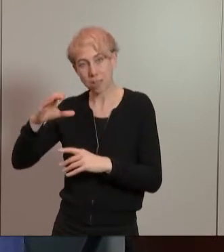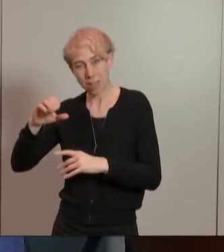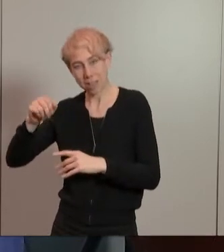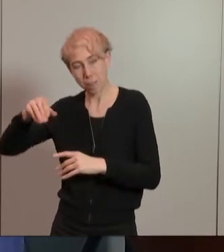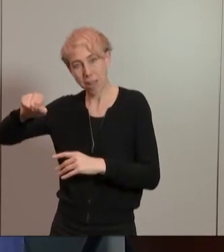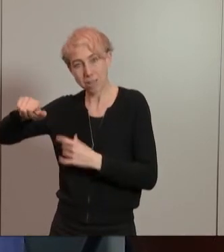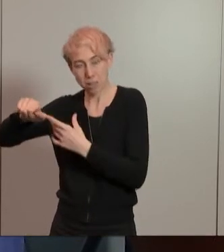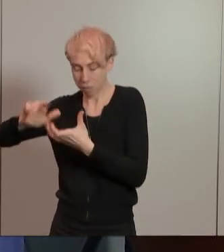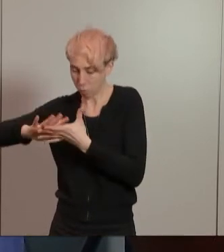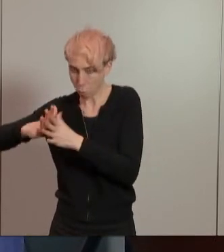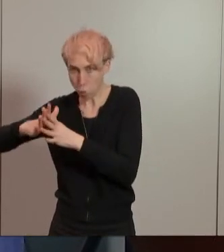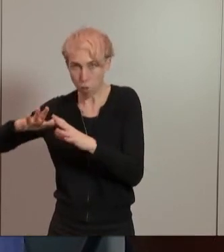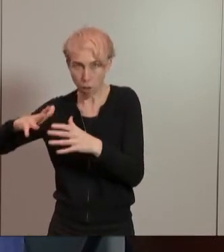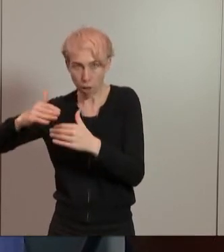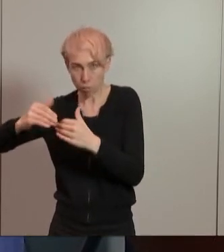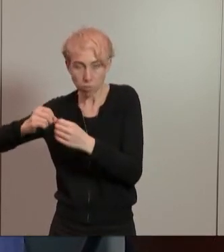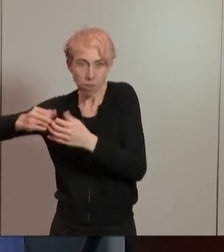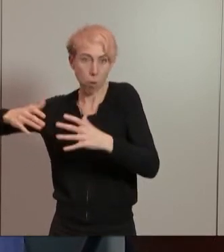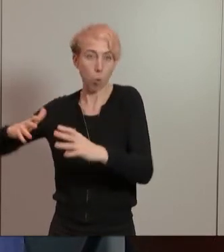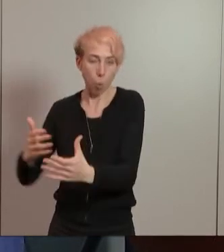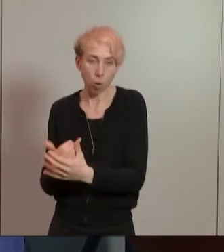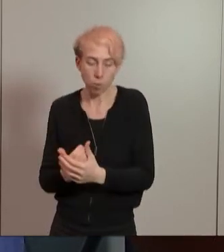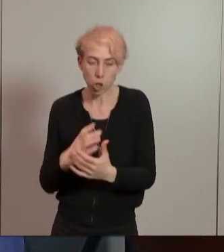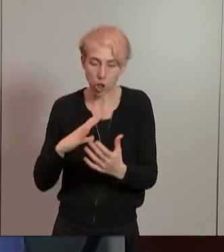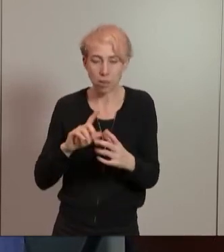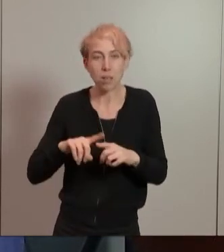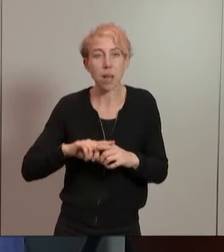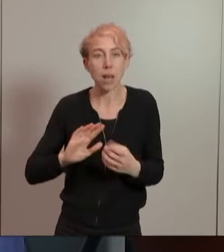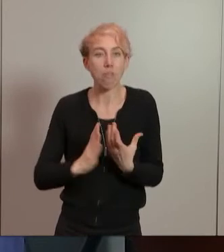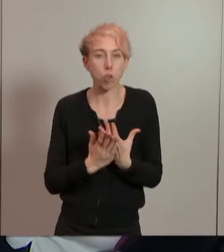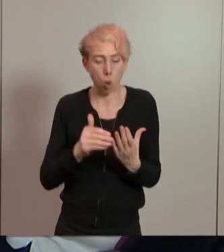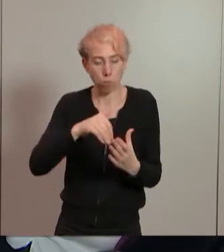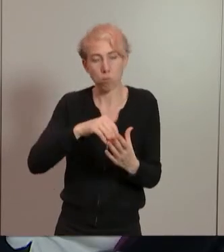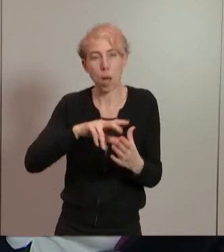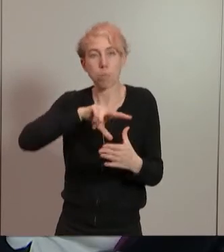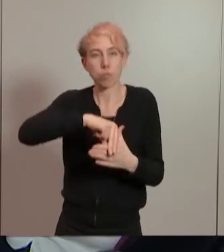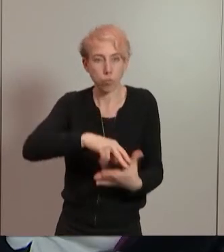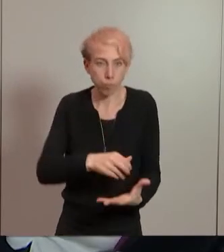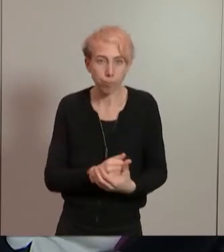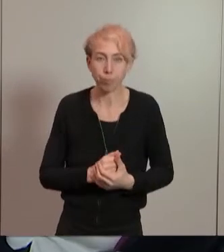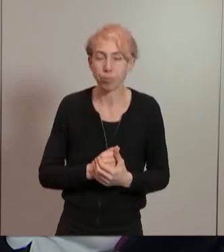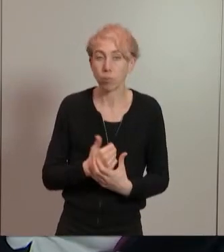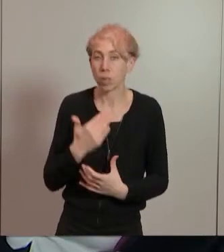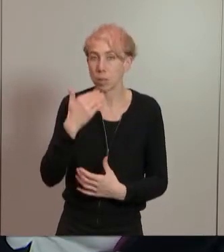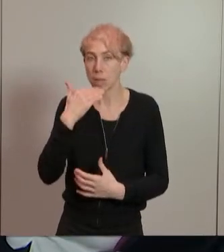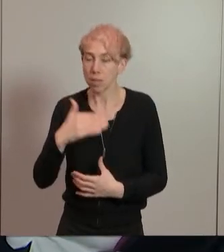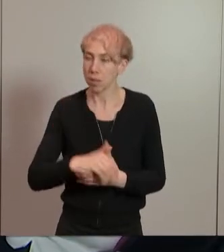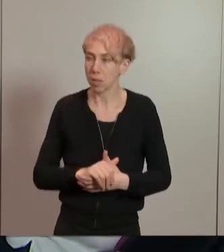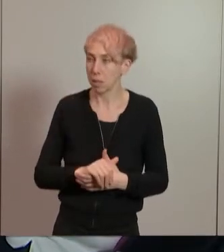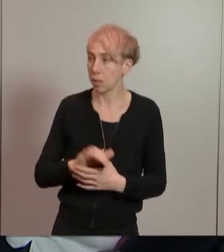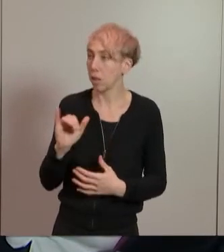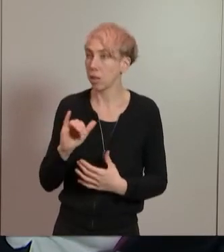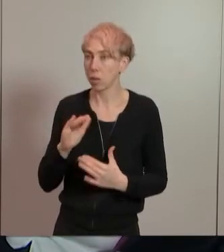COPAVI. Vous avez le détail de l'avenant en pièces en annexe. Merci. Y a-t-il des interventions concernant